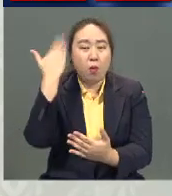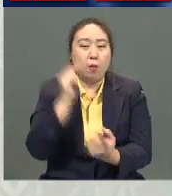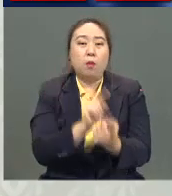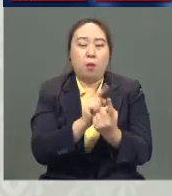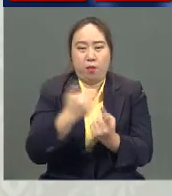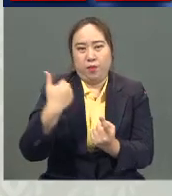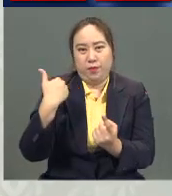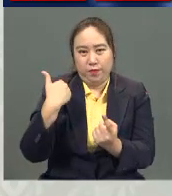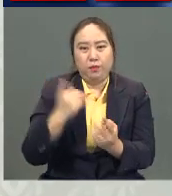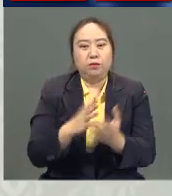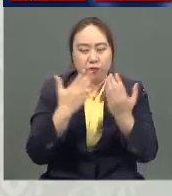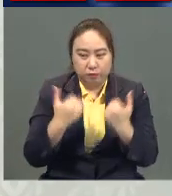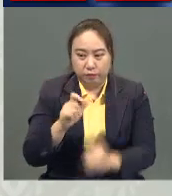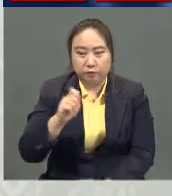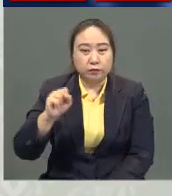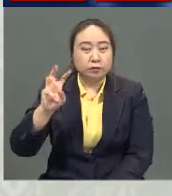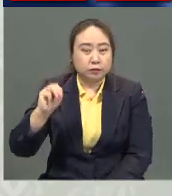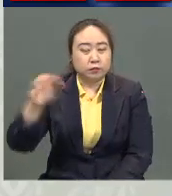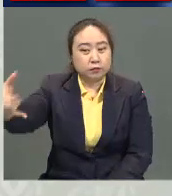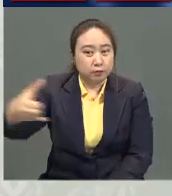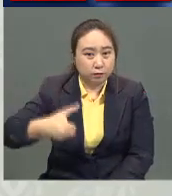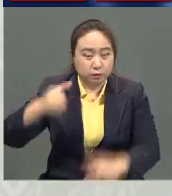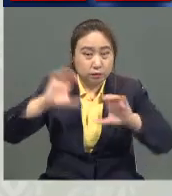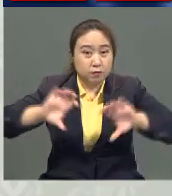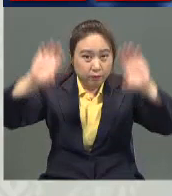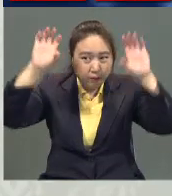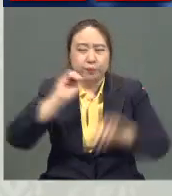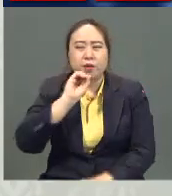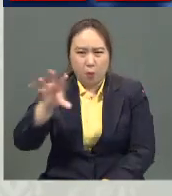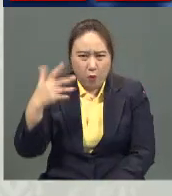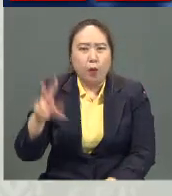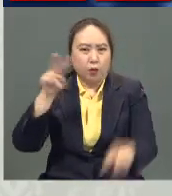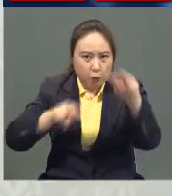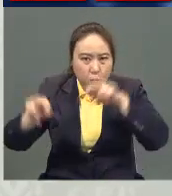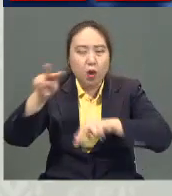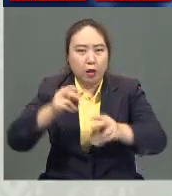ลวงเหมือนกันวันนี้อสม.ก็มาที่ทำเรียบผมก็ยืนยันไปว่าผมจะดูแลนะ